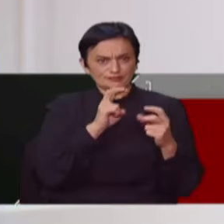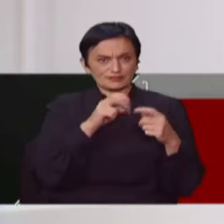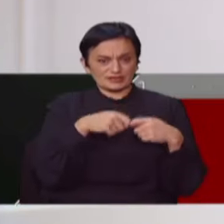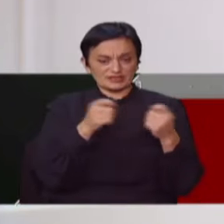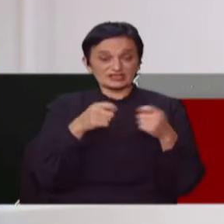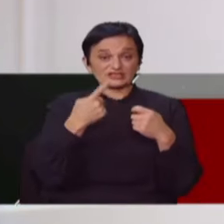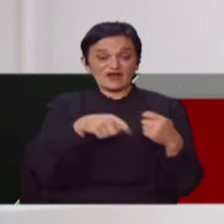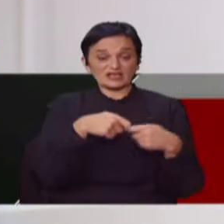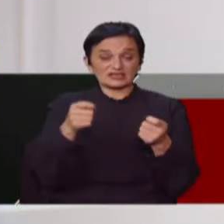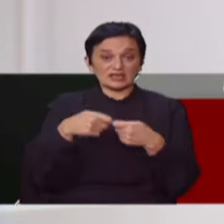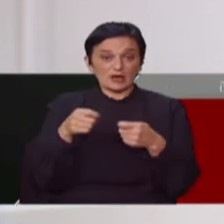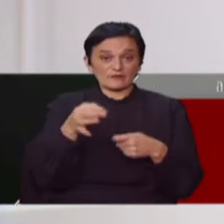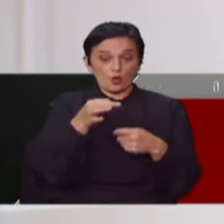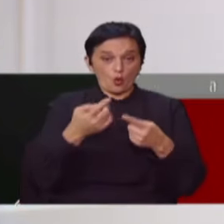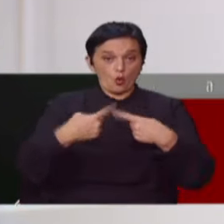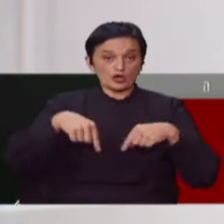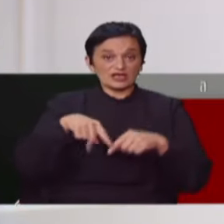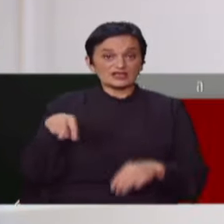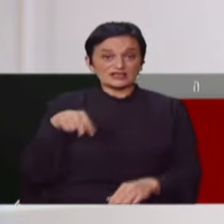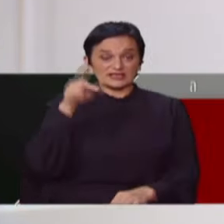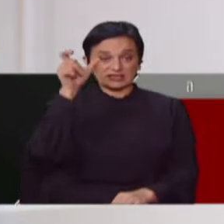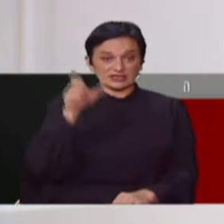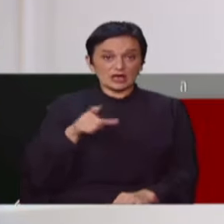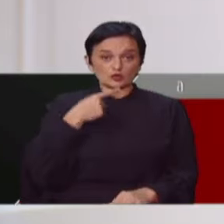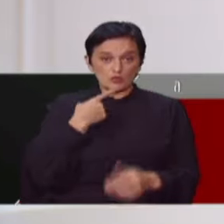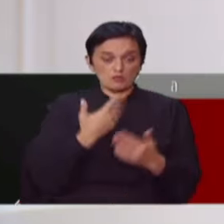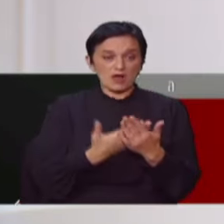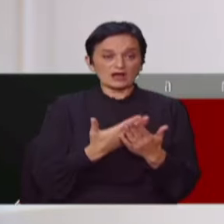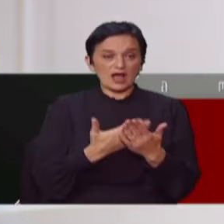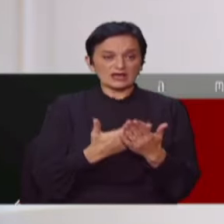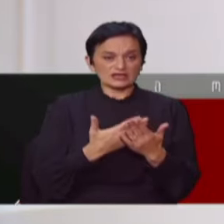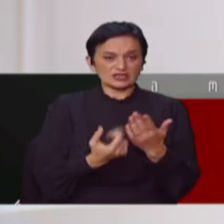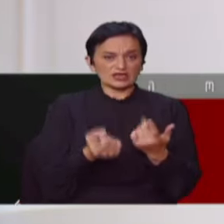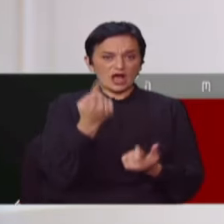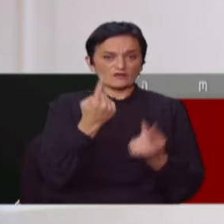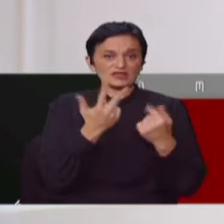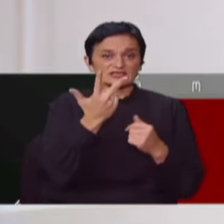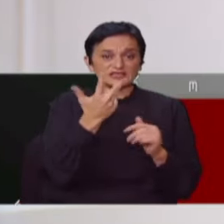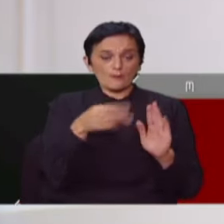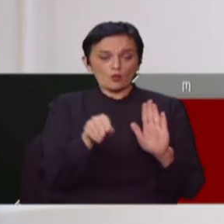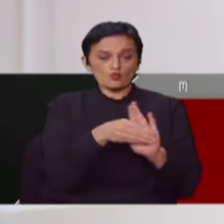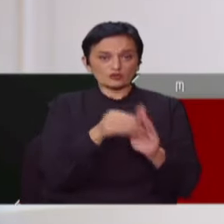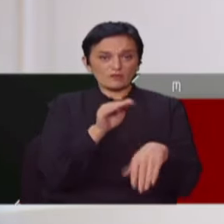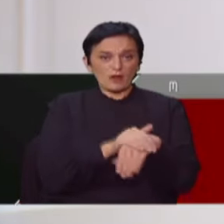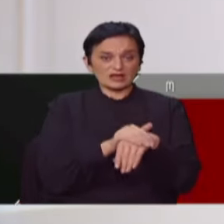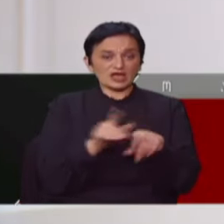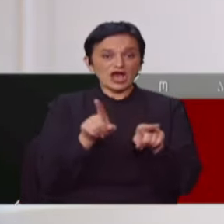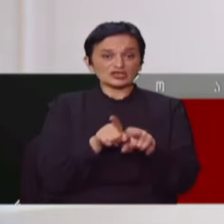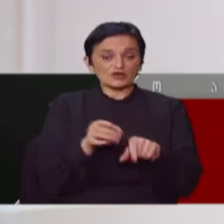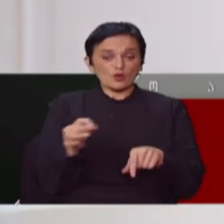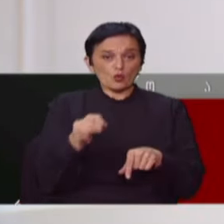დარღვევებს, როგორც ორგანიზაციის დირექტორი ამბობს, მაგალითისთვის გამოვლინდა სამი მოსყიდვის ფაქტი, ასევე